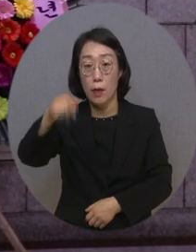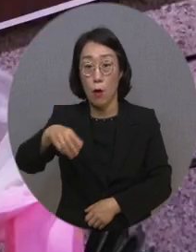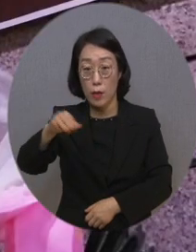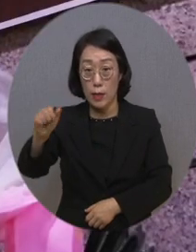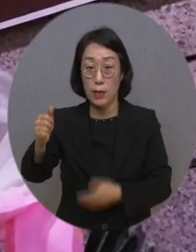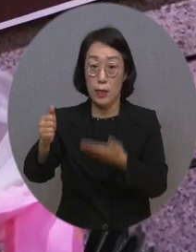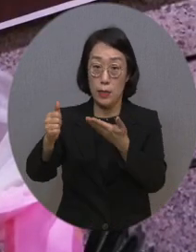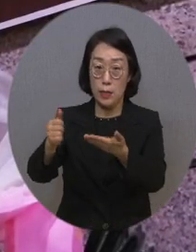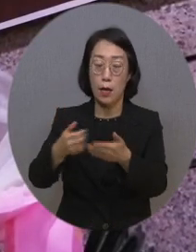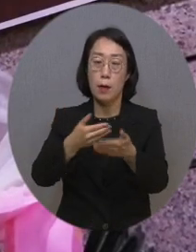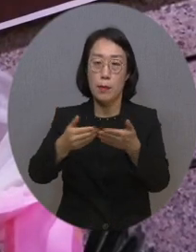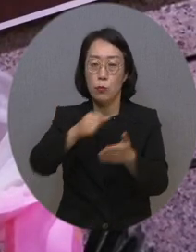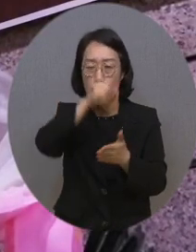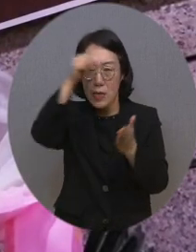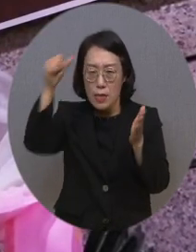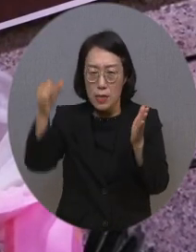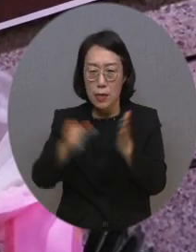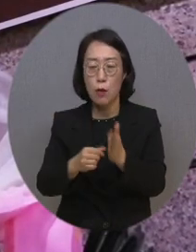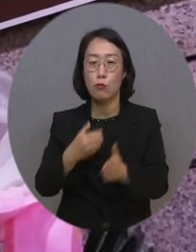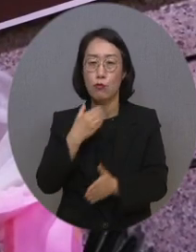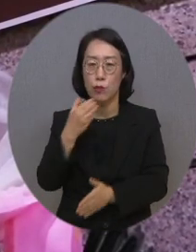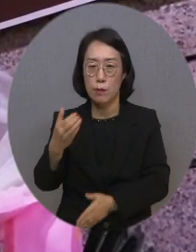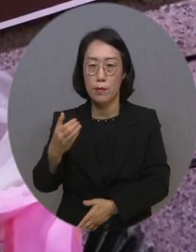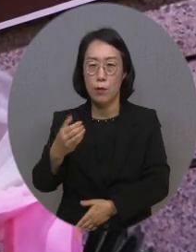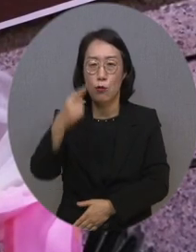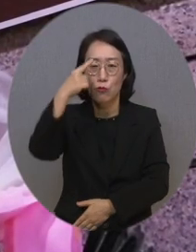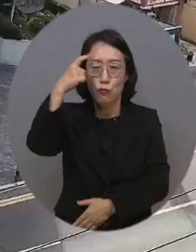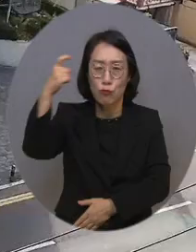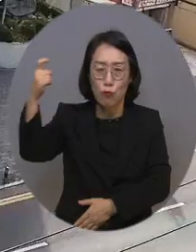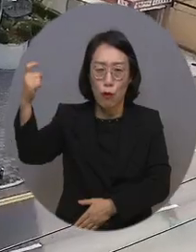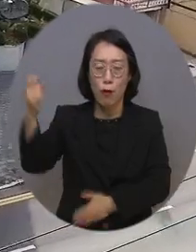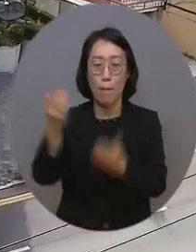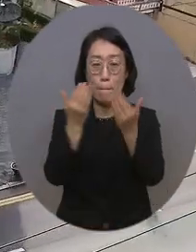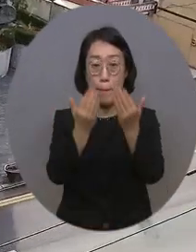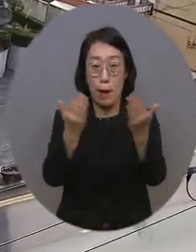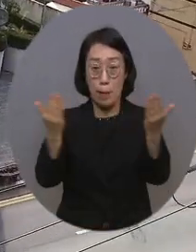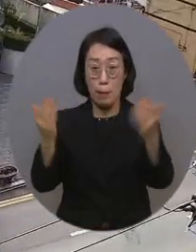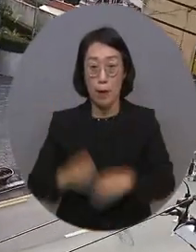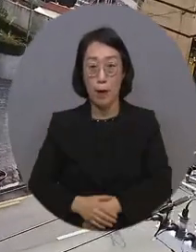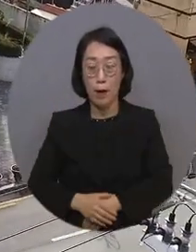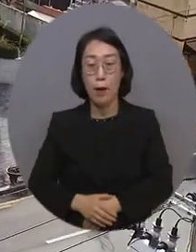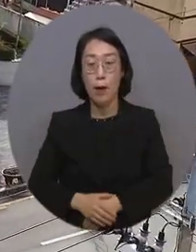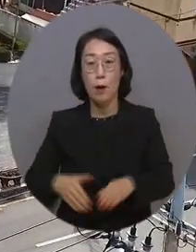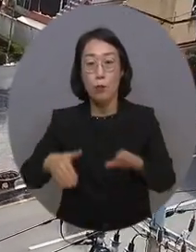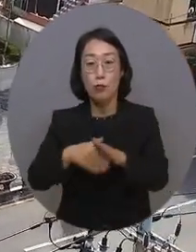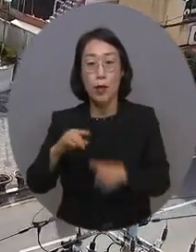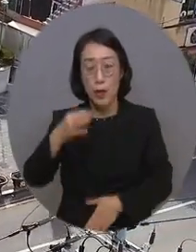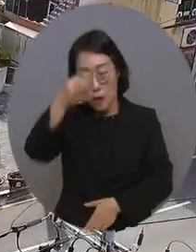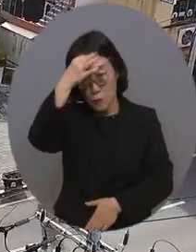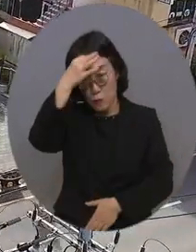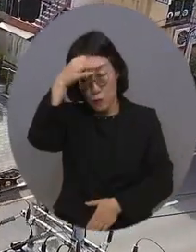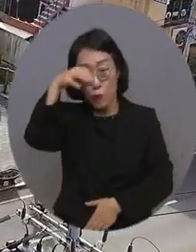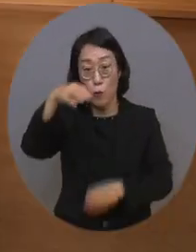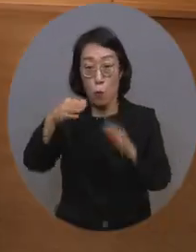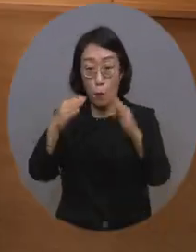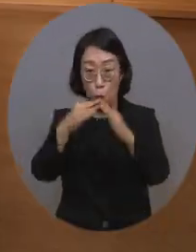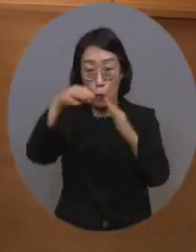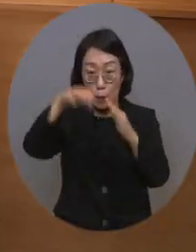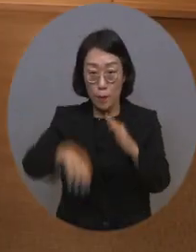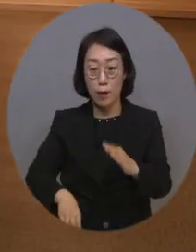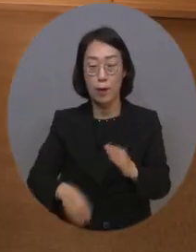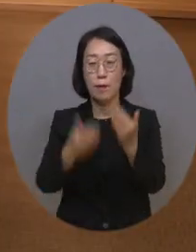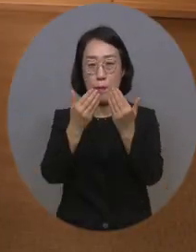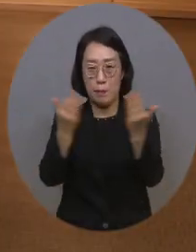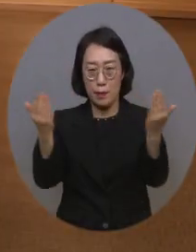작가의 미술 인생 90년을 회고하는 전시회가 순천 문화예술회관에서 문을 열었습니다.